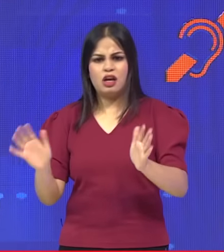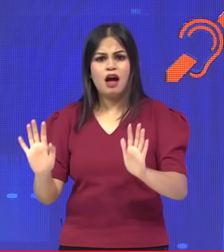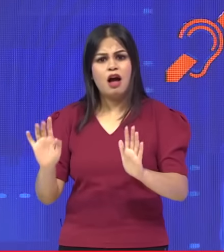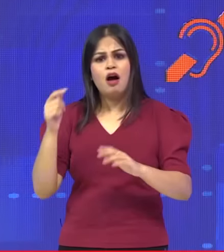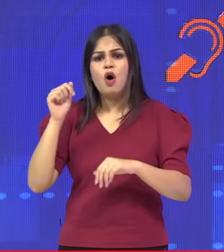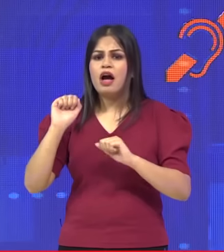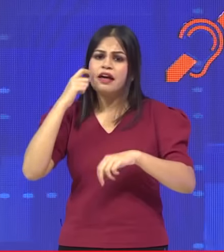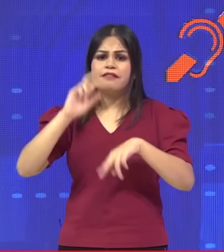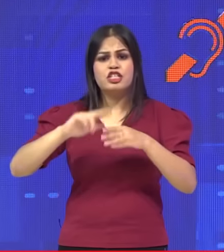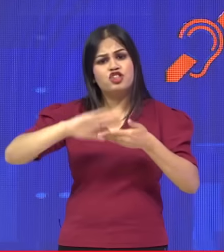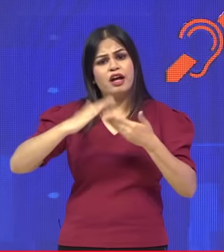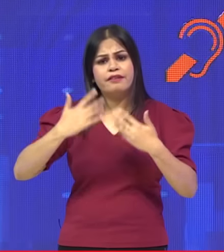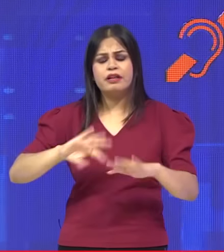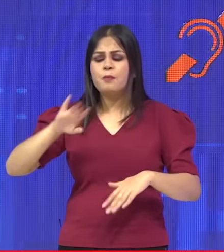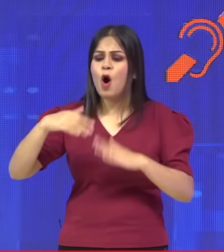कहां